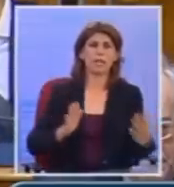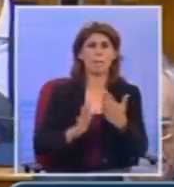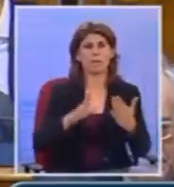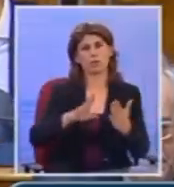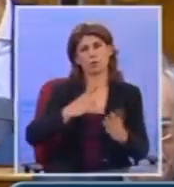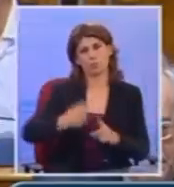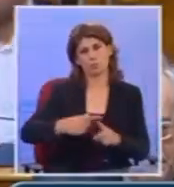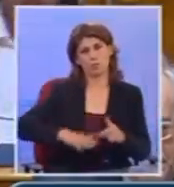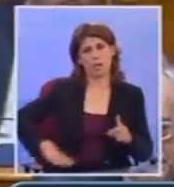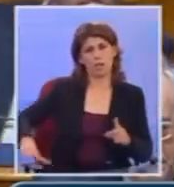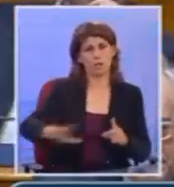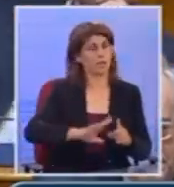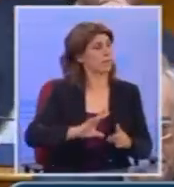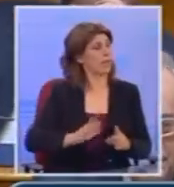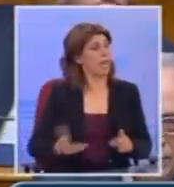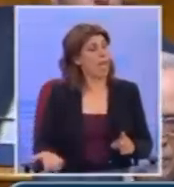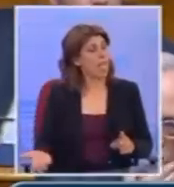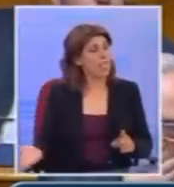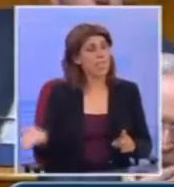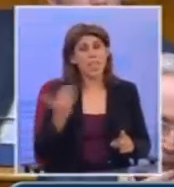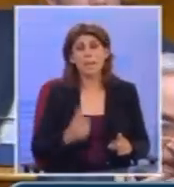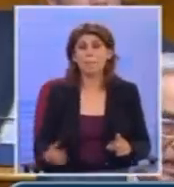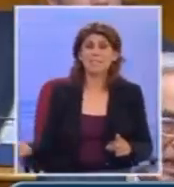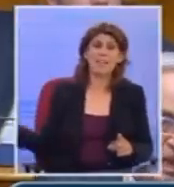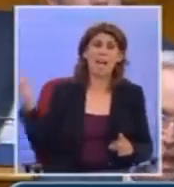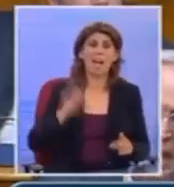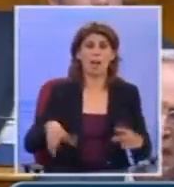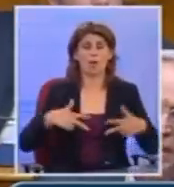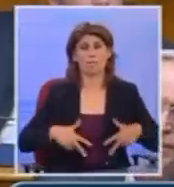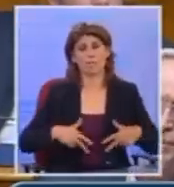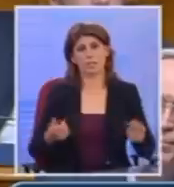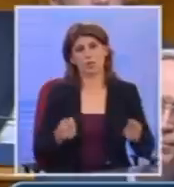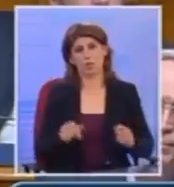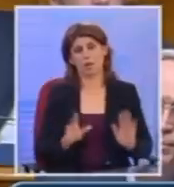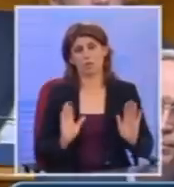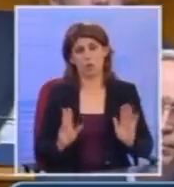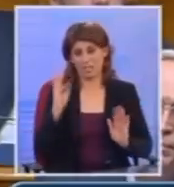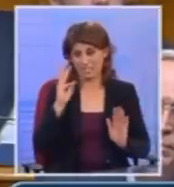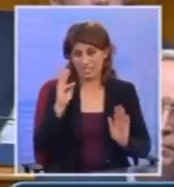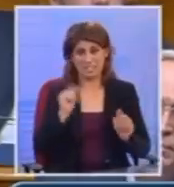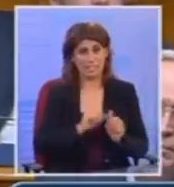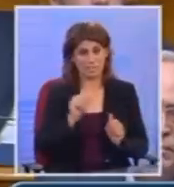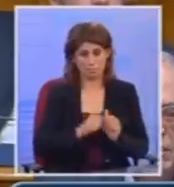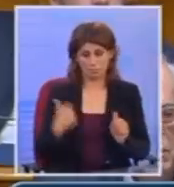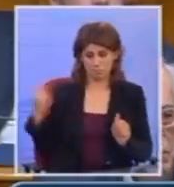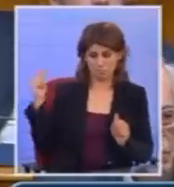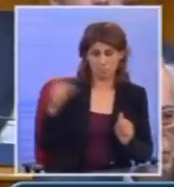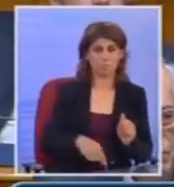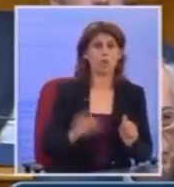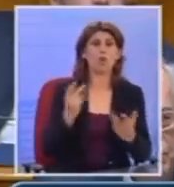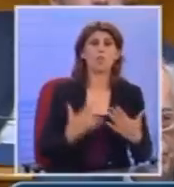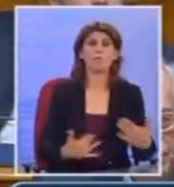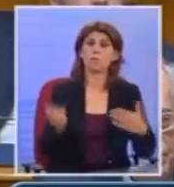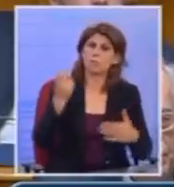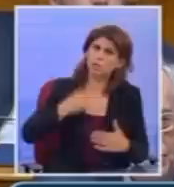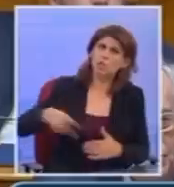λαό. Και δεν υπήρξε άλλη κυβέρνηση που να το έπραξε αυτό. Μέσα σε 3 μήνες έχω έρθει στη Βουλή περισσότερες φορές